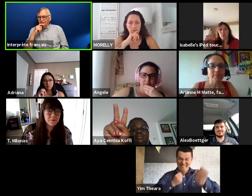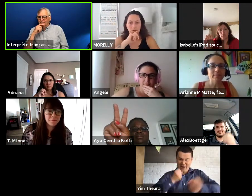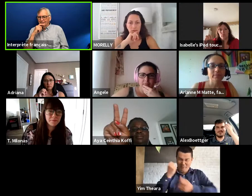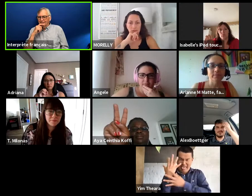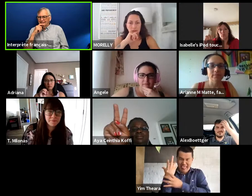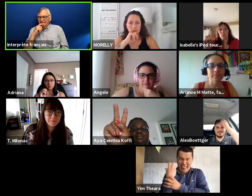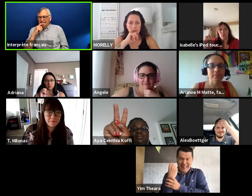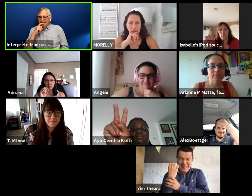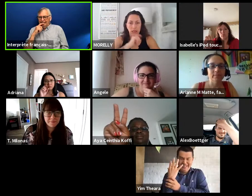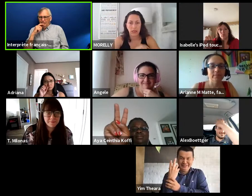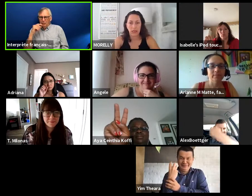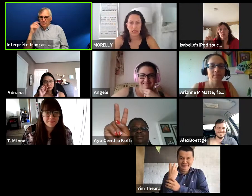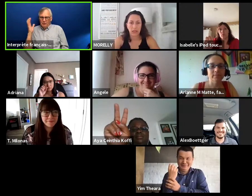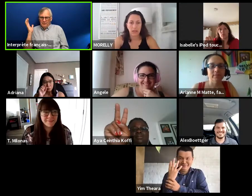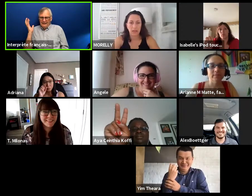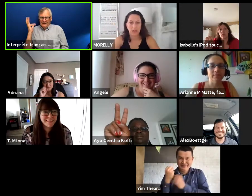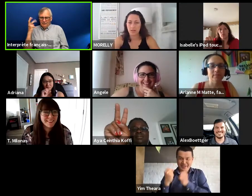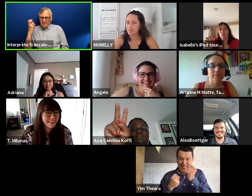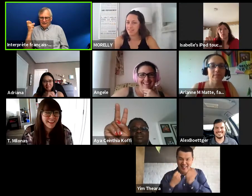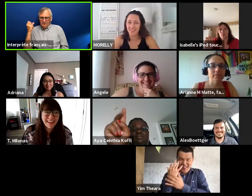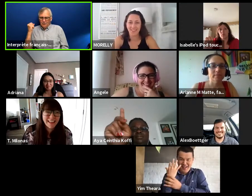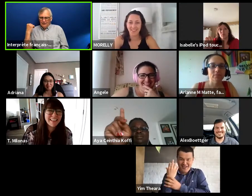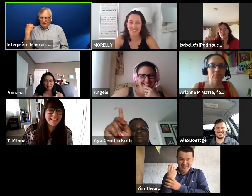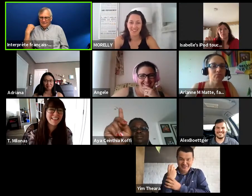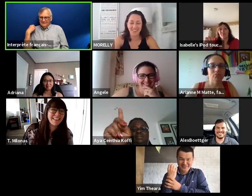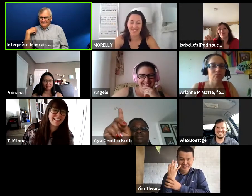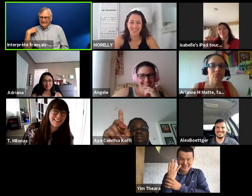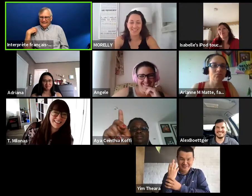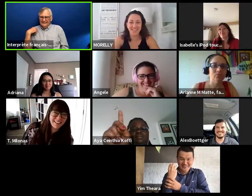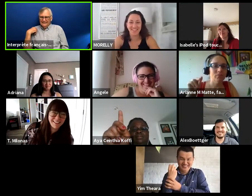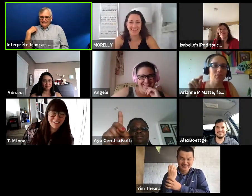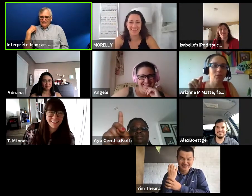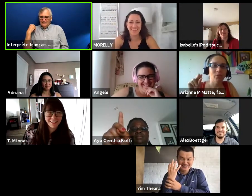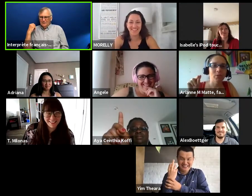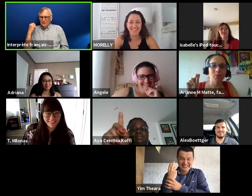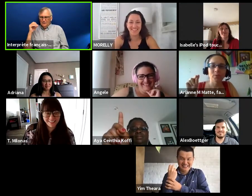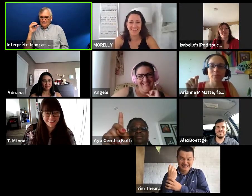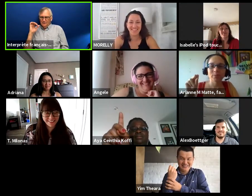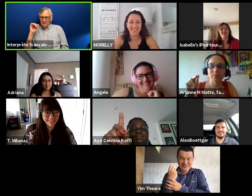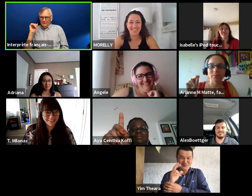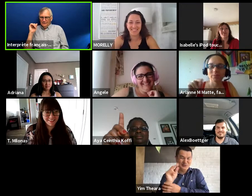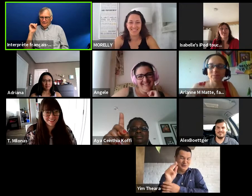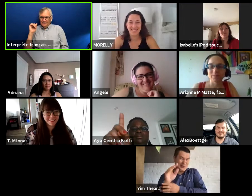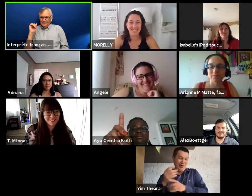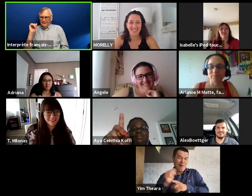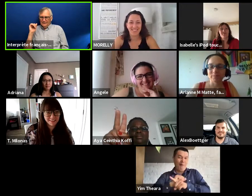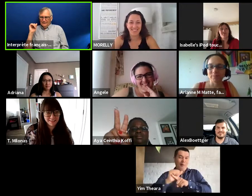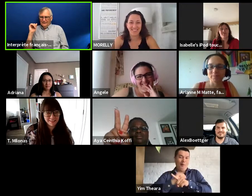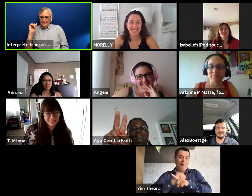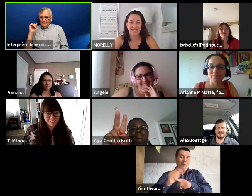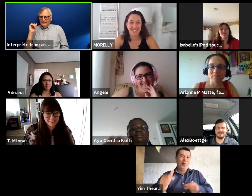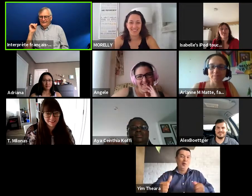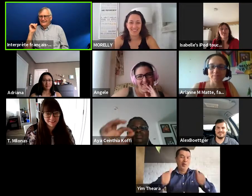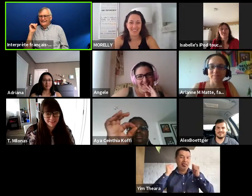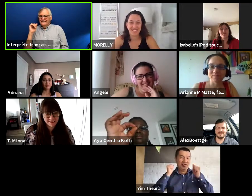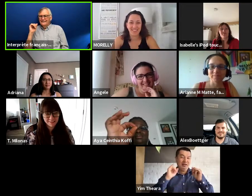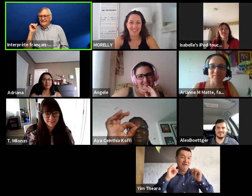zéro. Avez-vous mal aux mains? Avez-vous mal aux doigts? Au début,